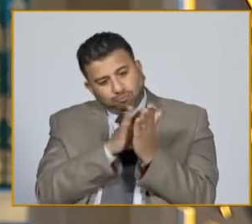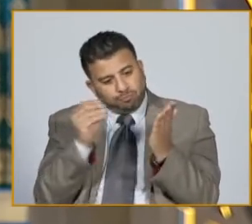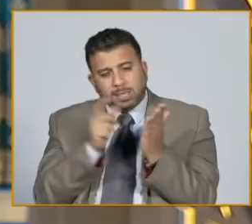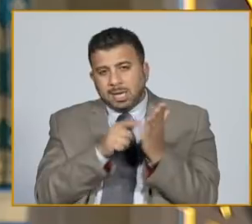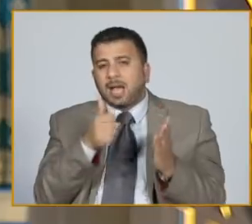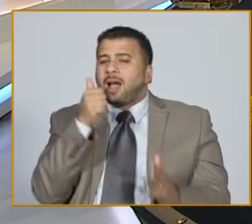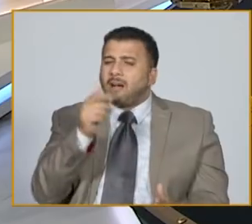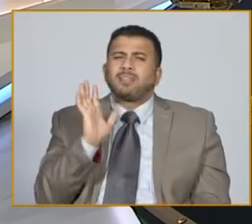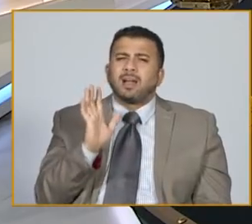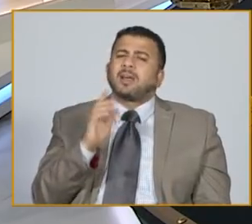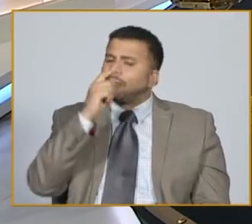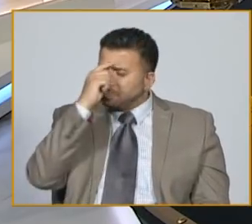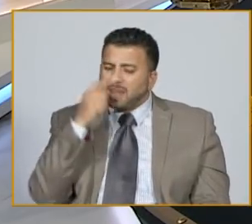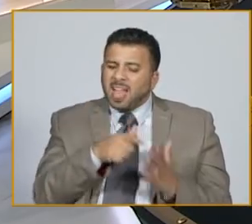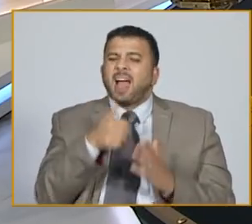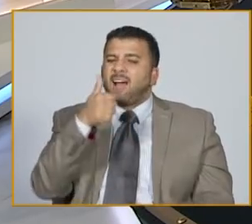الذي يستطيع.